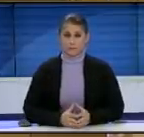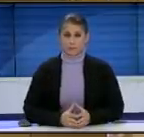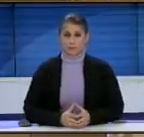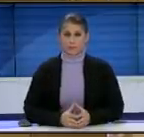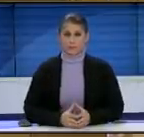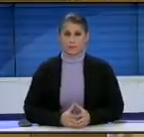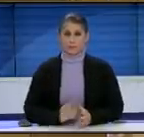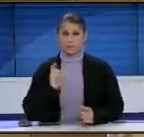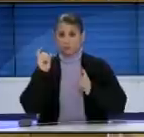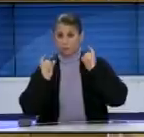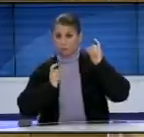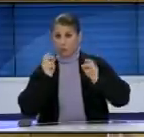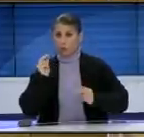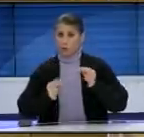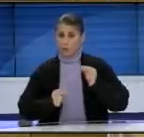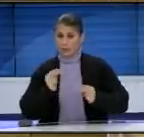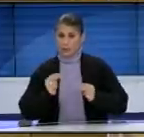και τον προβληματισμό μου